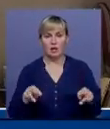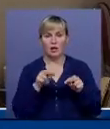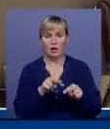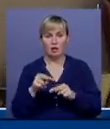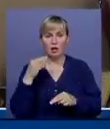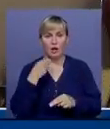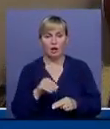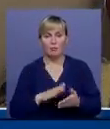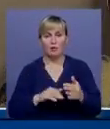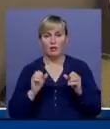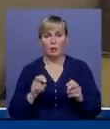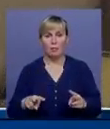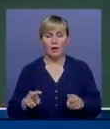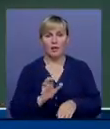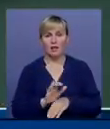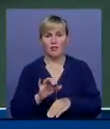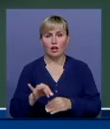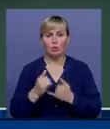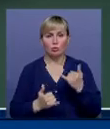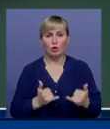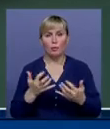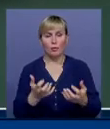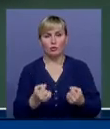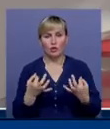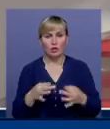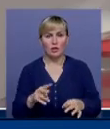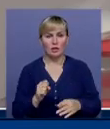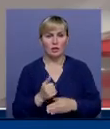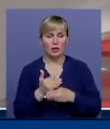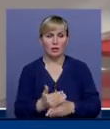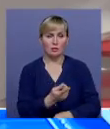качества безопасности товаров и услуг и получить разрешение на оказание медицинской услуги.